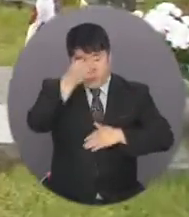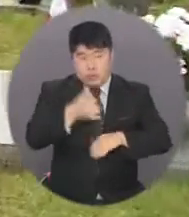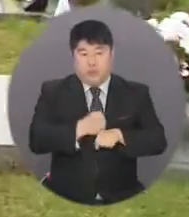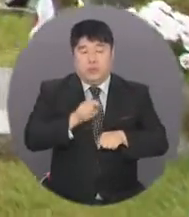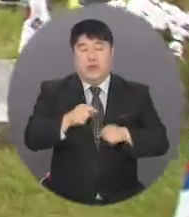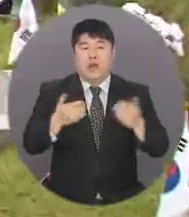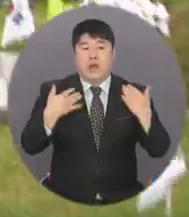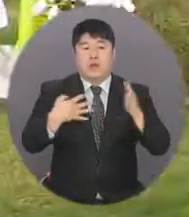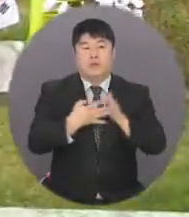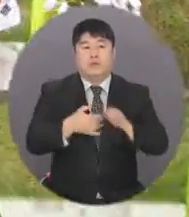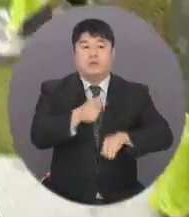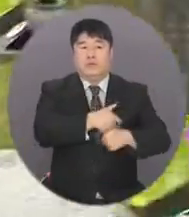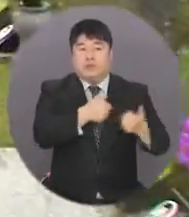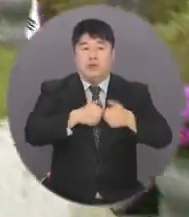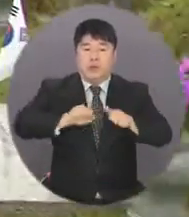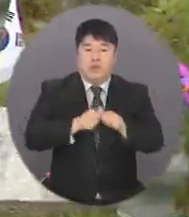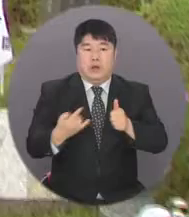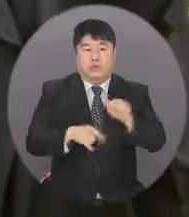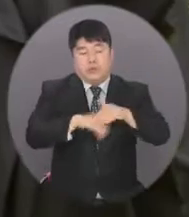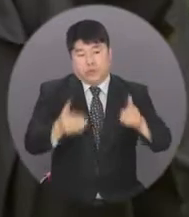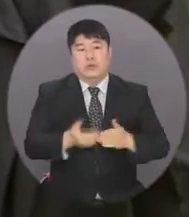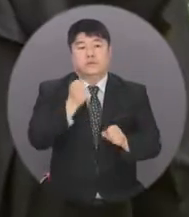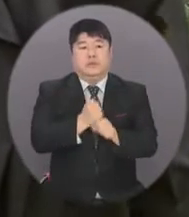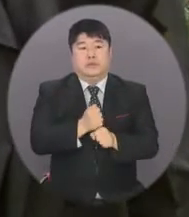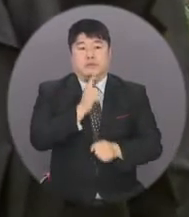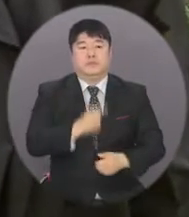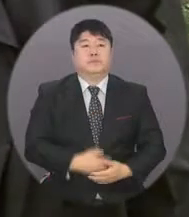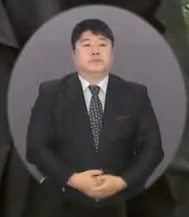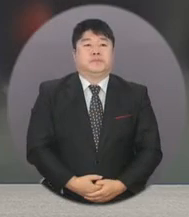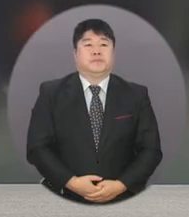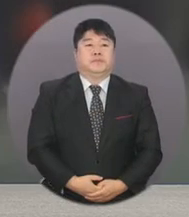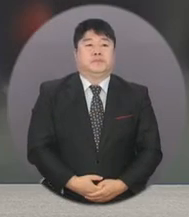법인은 이사회를 열어 징계위원회를 구성했습니다.